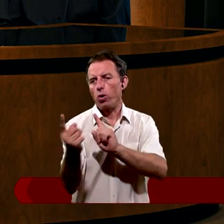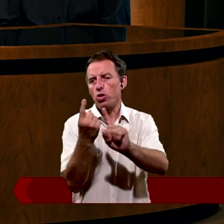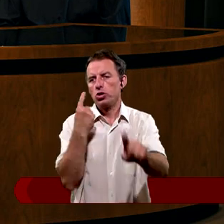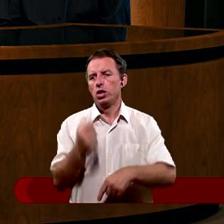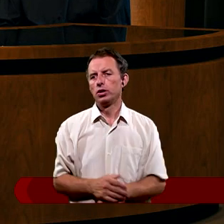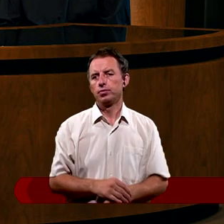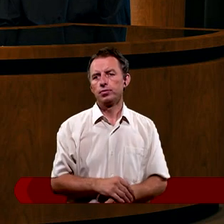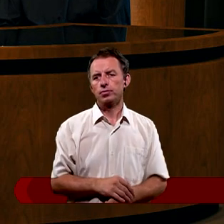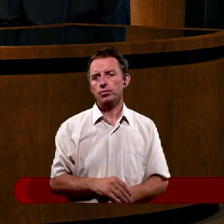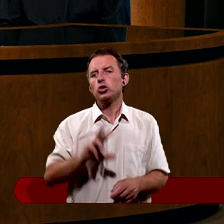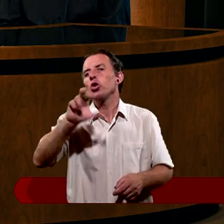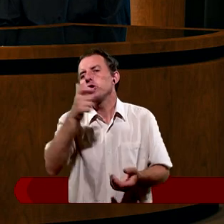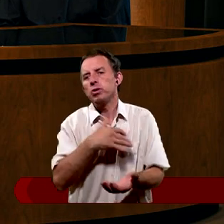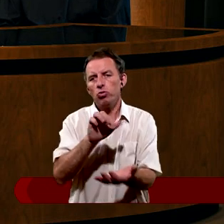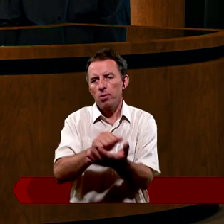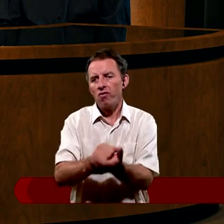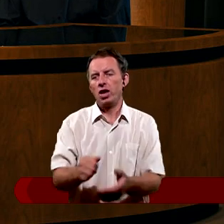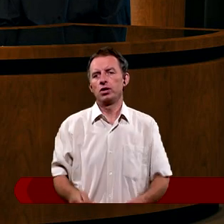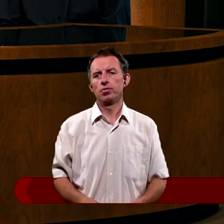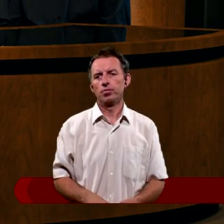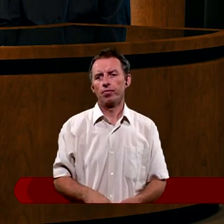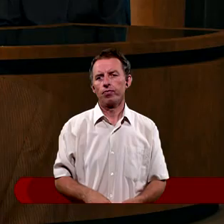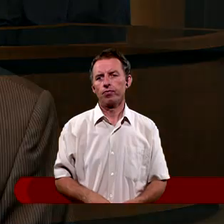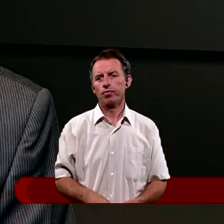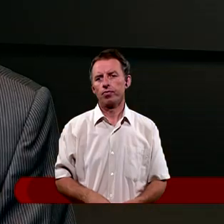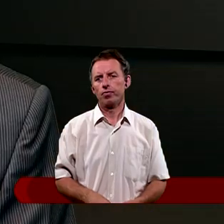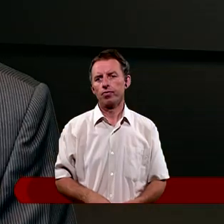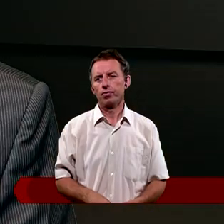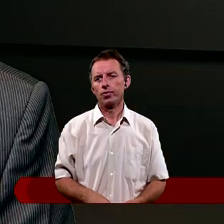pochodzili, czym się zajmowali.